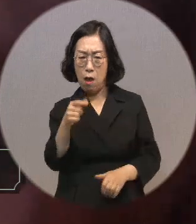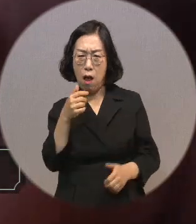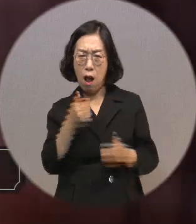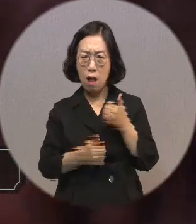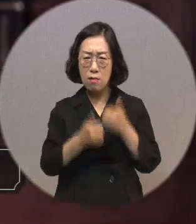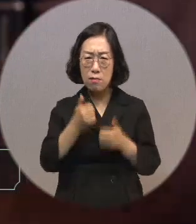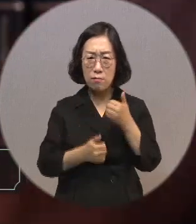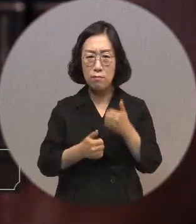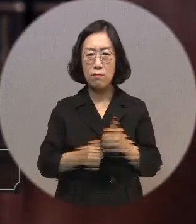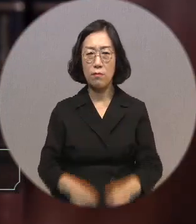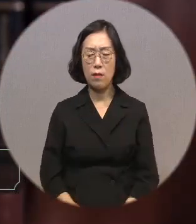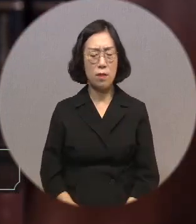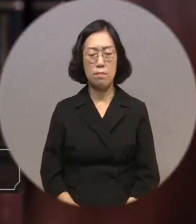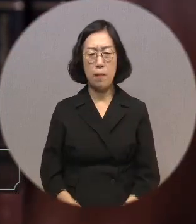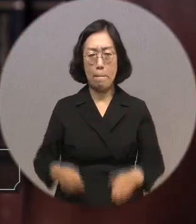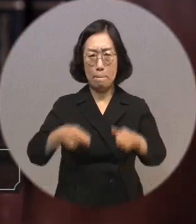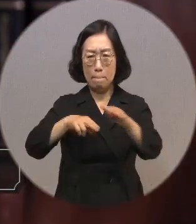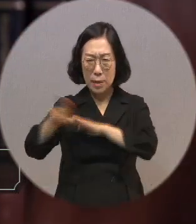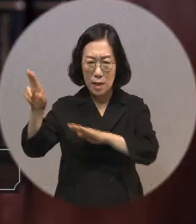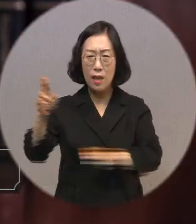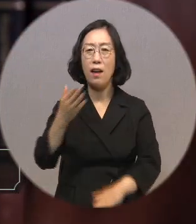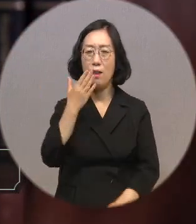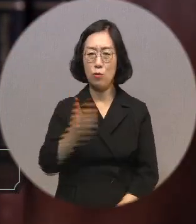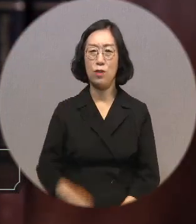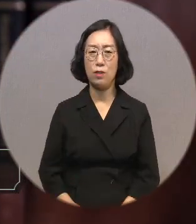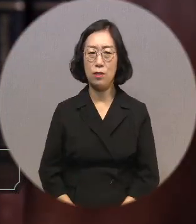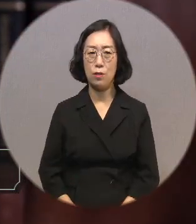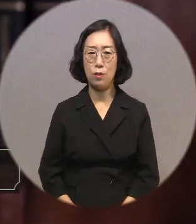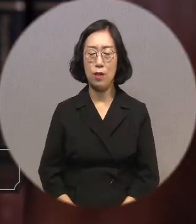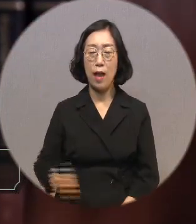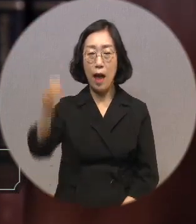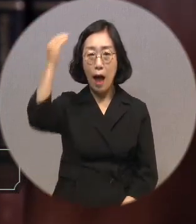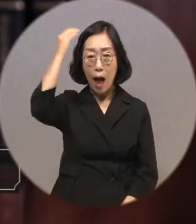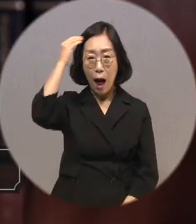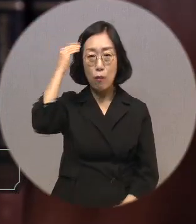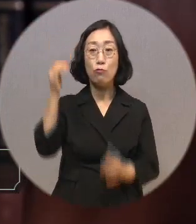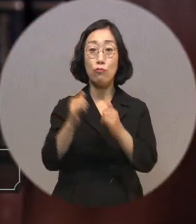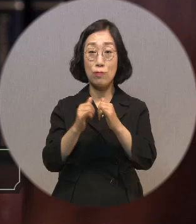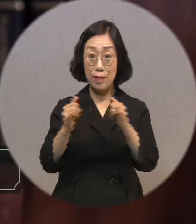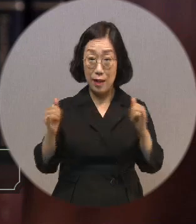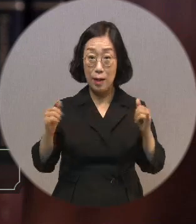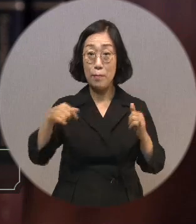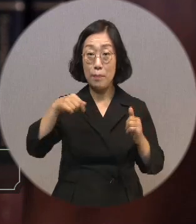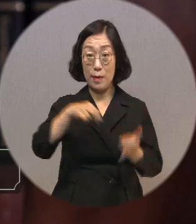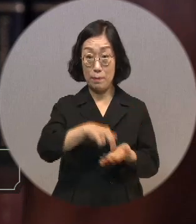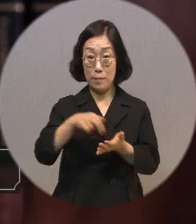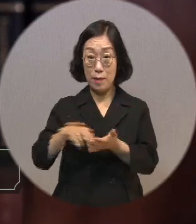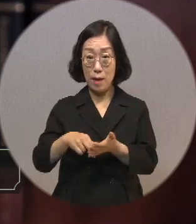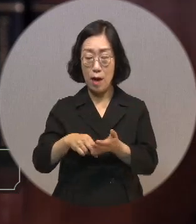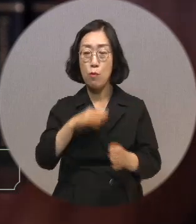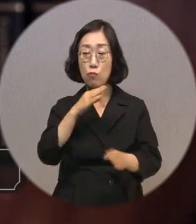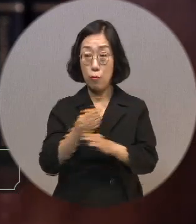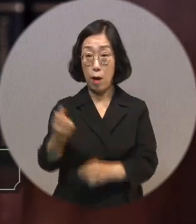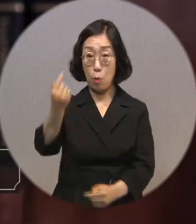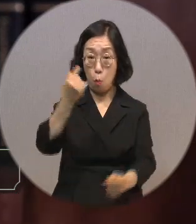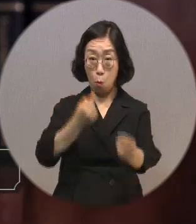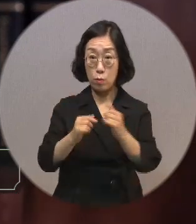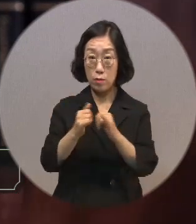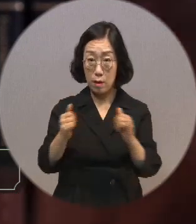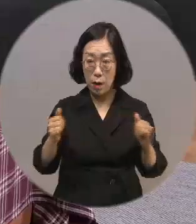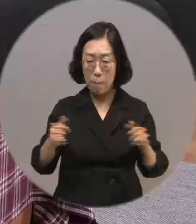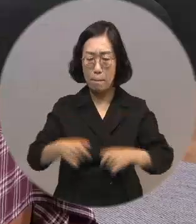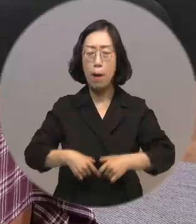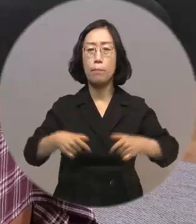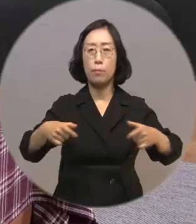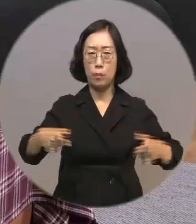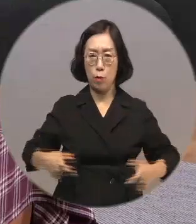때로는 이제 뭐 도망가기도 하고. 그러니까 남한 분들이 조금 더 북에서 오신 사람들의 이런 상황들을 이해해 주면 이걸 돌볼 수 있는데